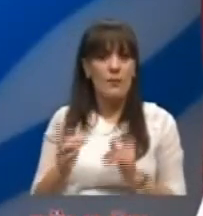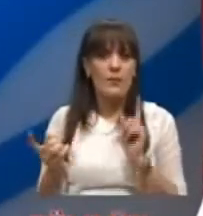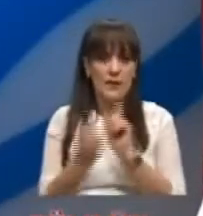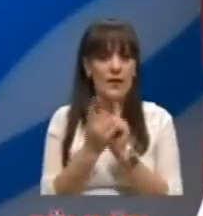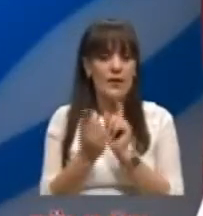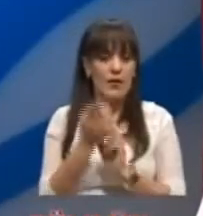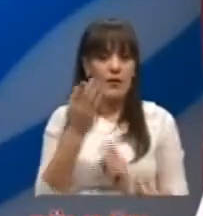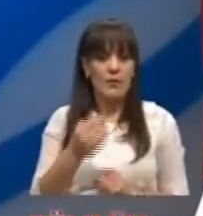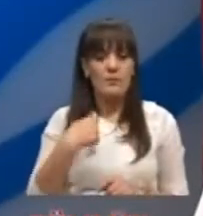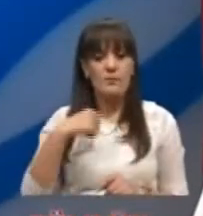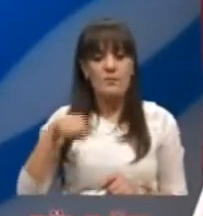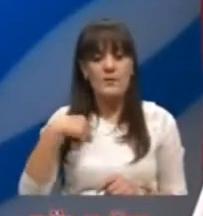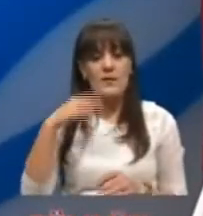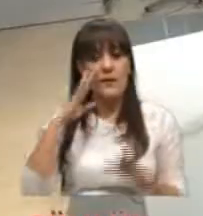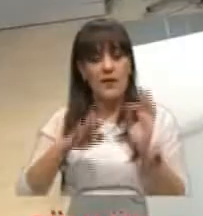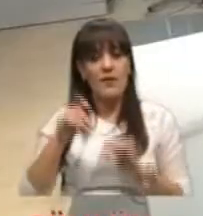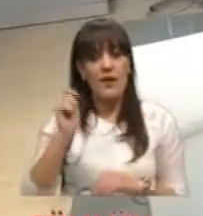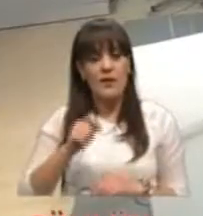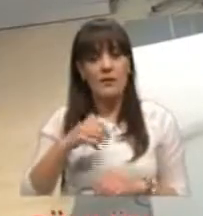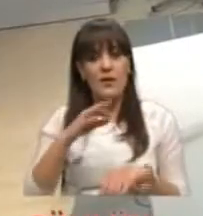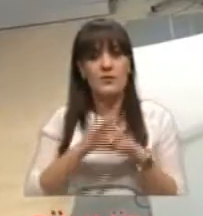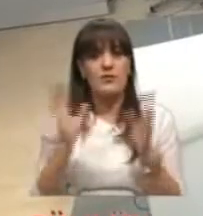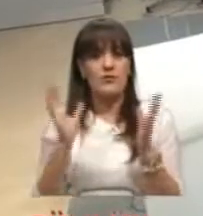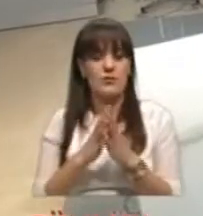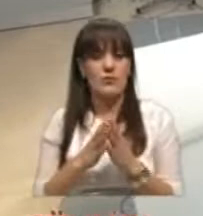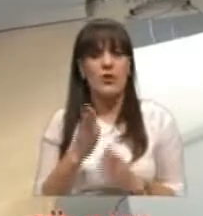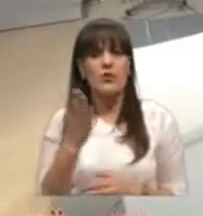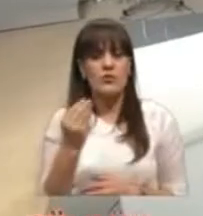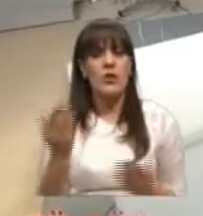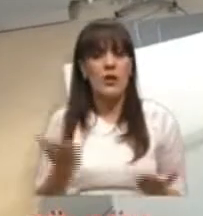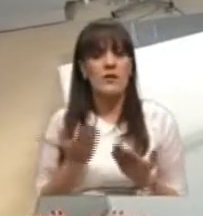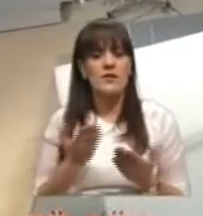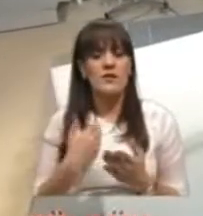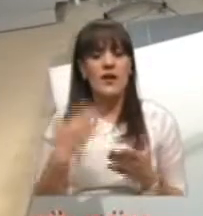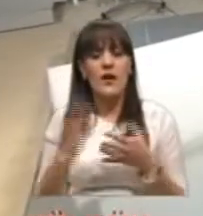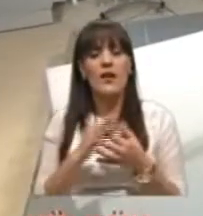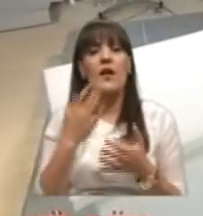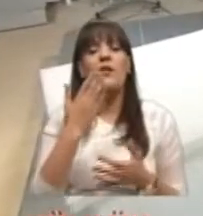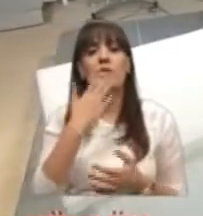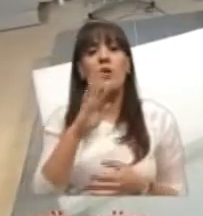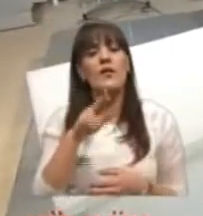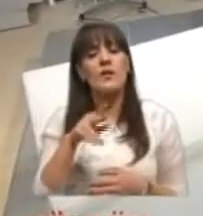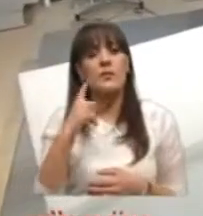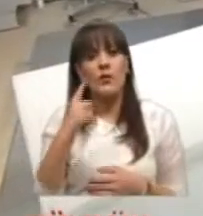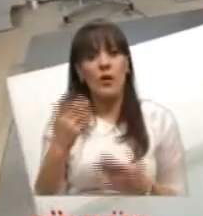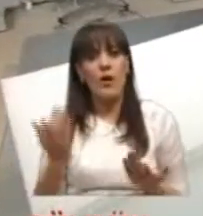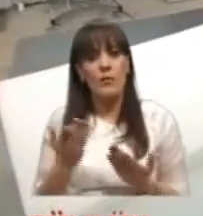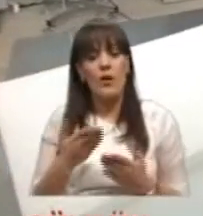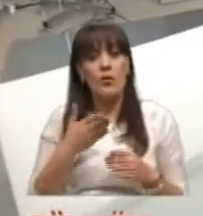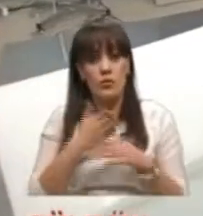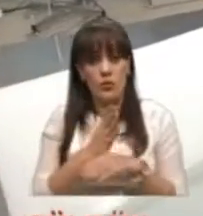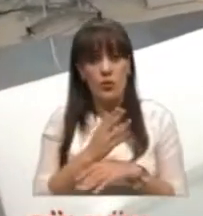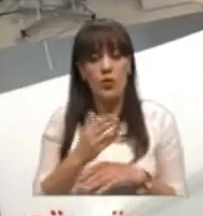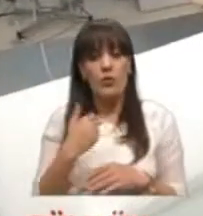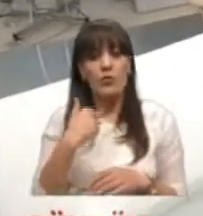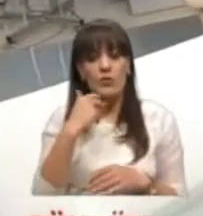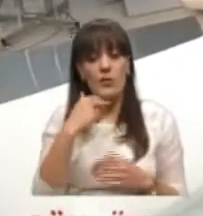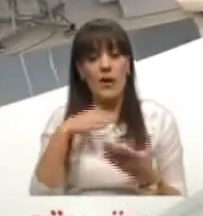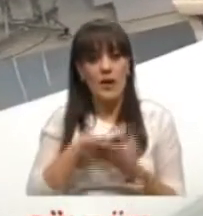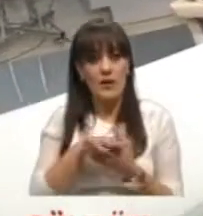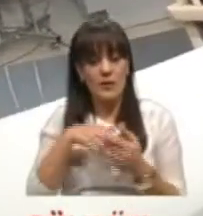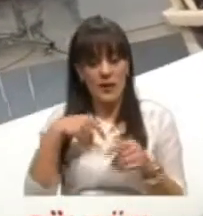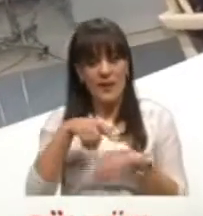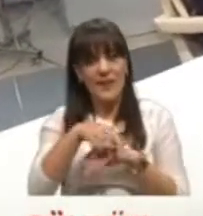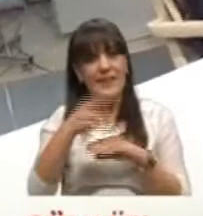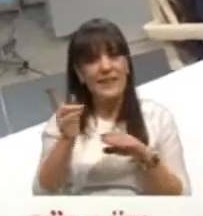karşılaştığımız, bizim tedavi ettiğimiz hasta grupları. Vallahi çok aslında alakası yok gibi görünüyor belki ama doğru numara terlik giymek,